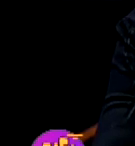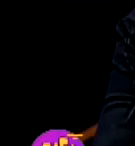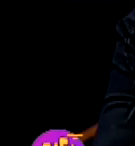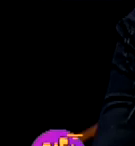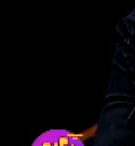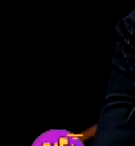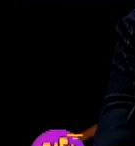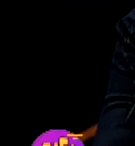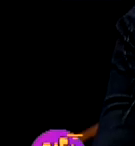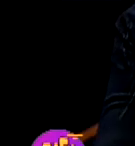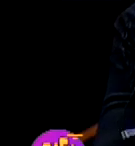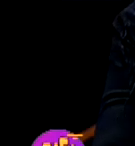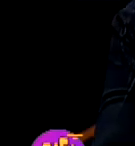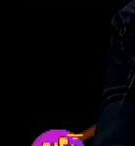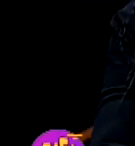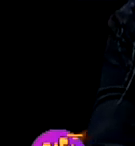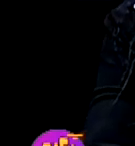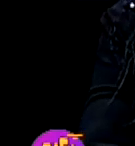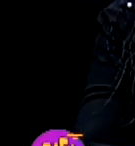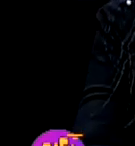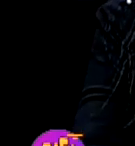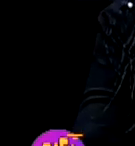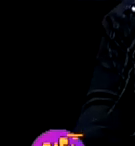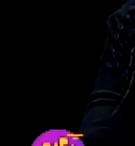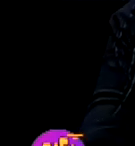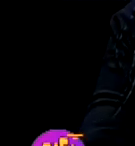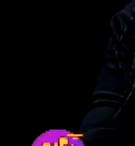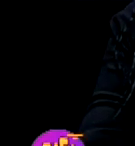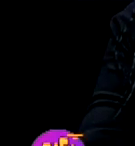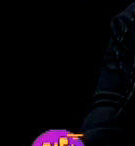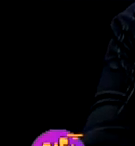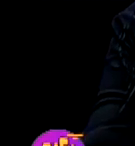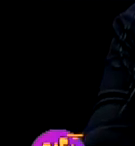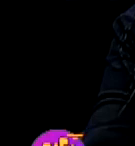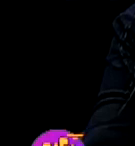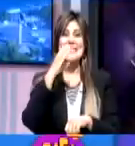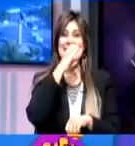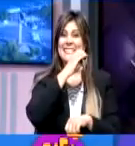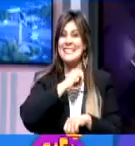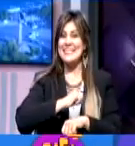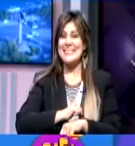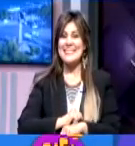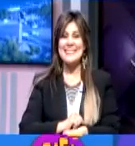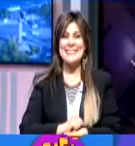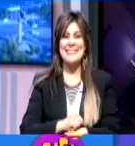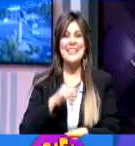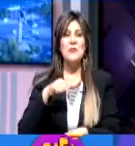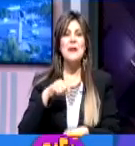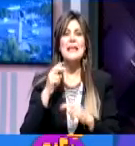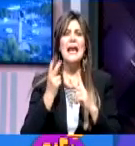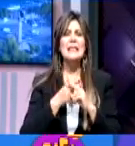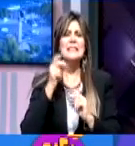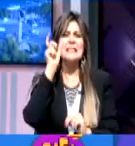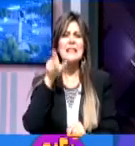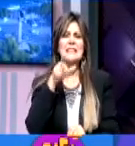الأخيرة ومنذ تولي رئاسة فخامة الرئيس رئاسة البلاد، وهذه الفئة